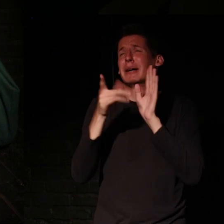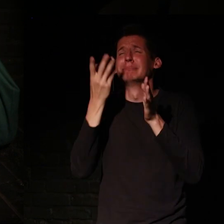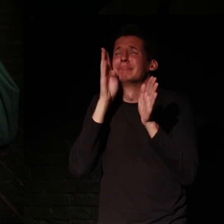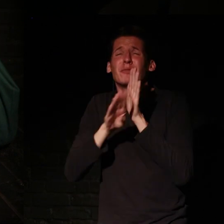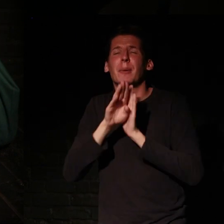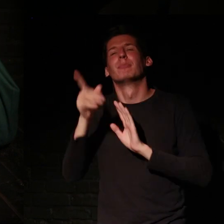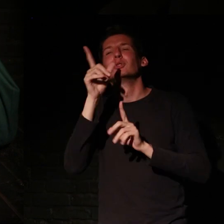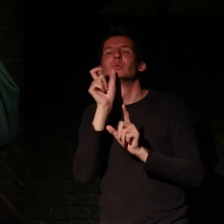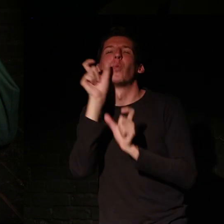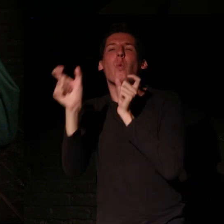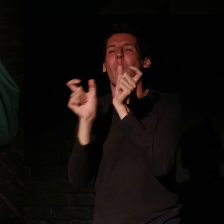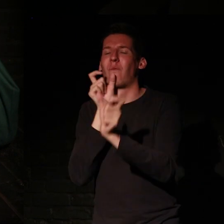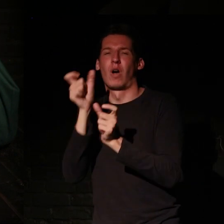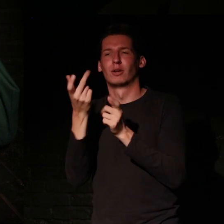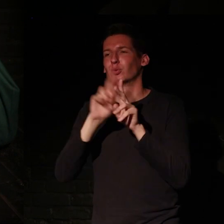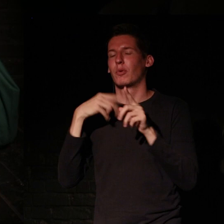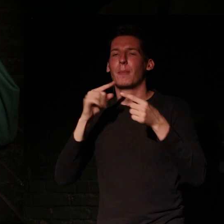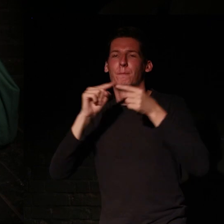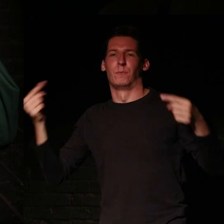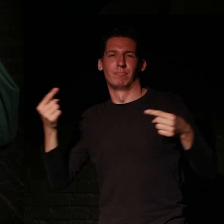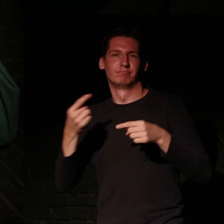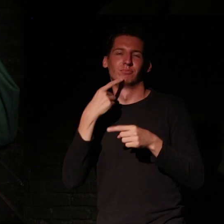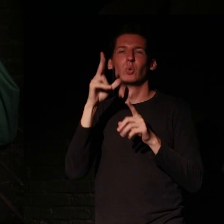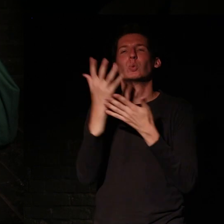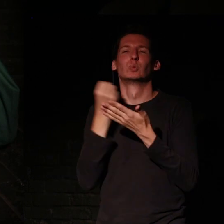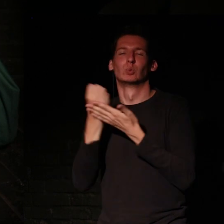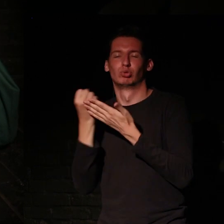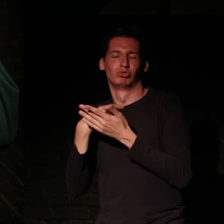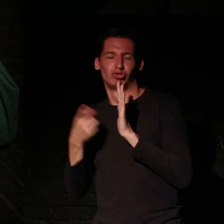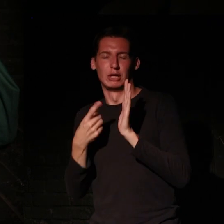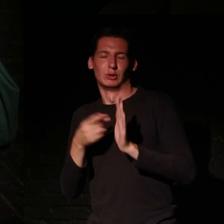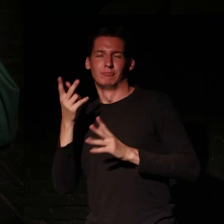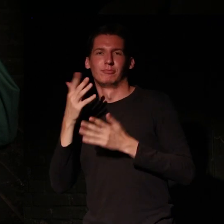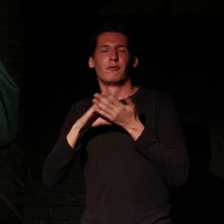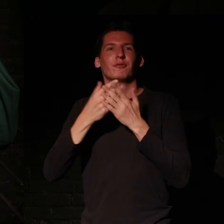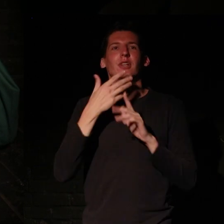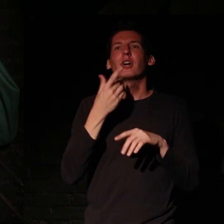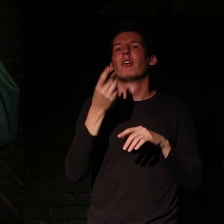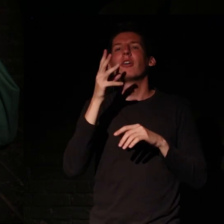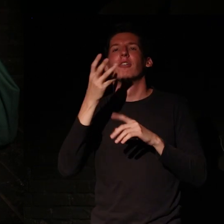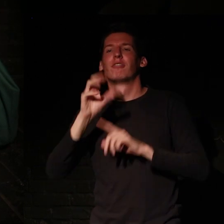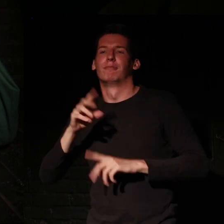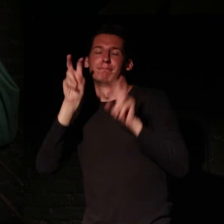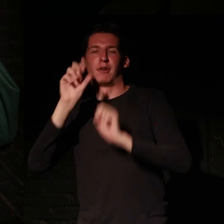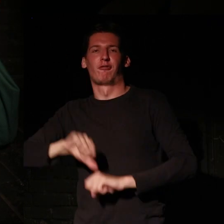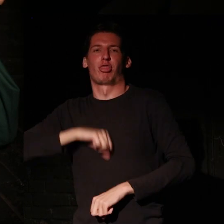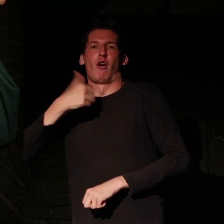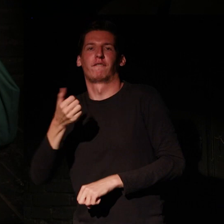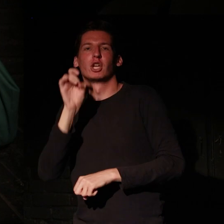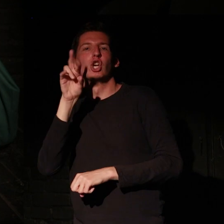tak, które w języku polskim się pojawiają, typu wdowi grosz, tak